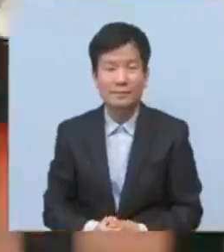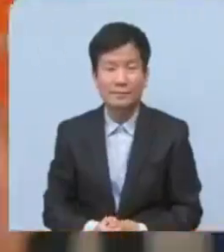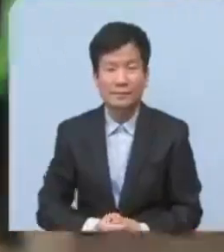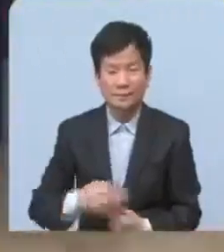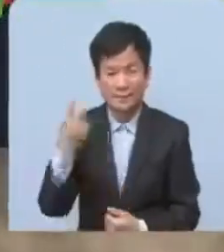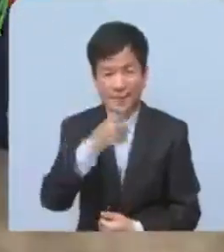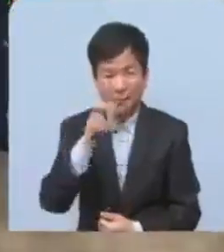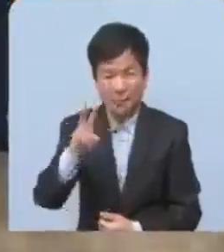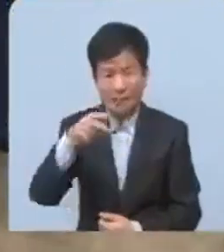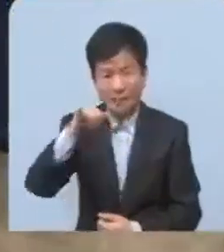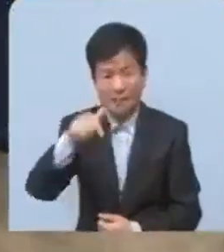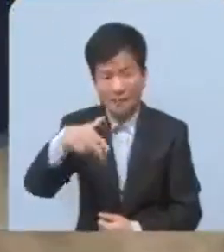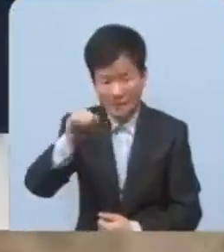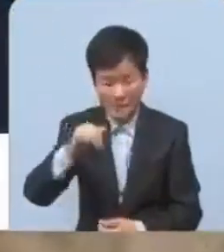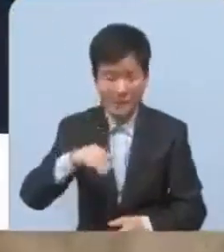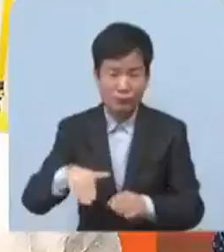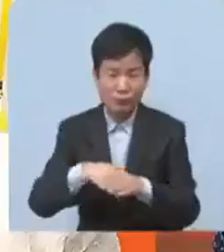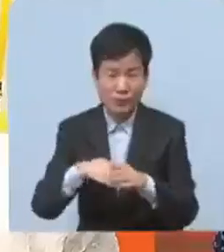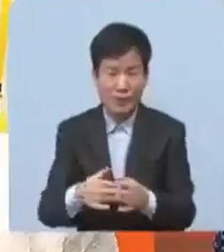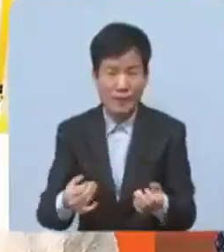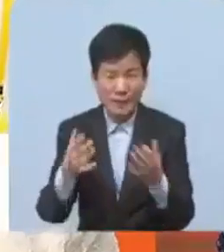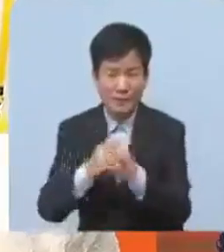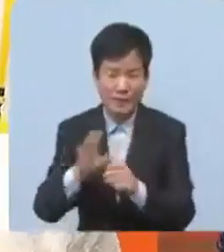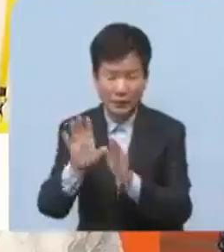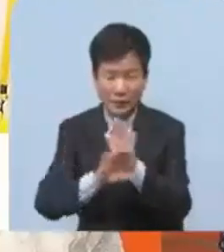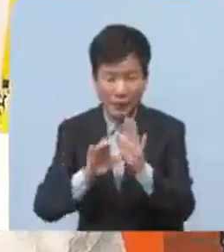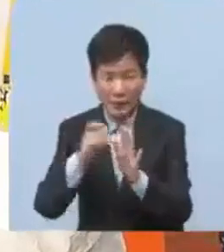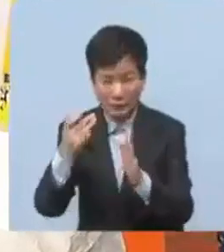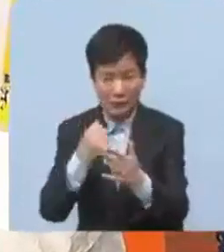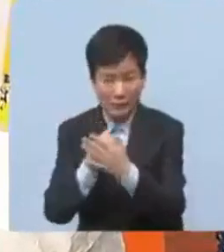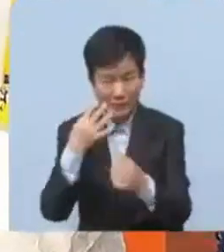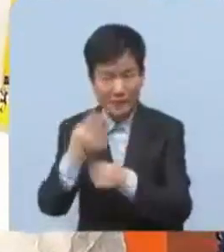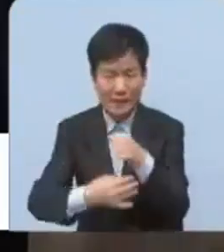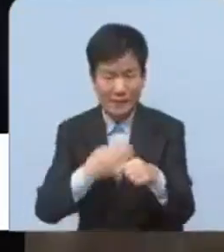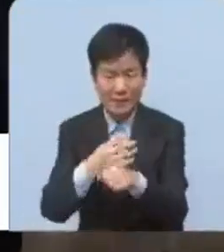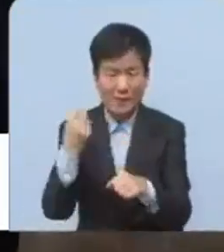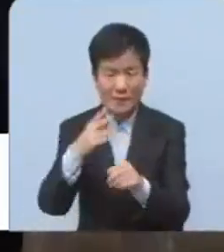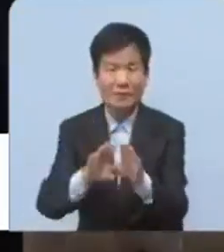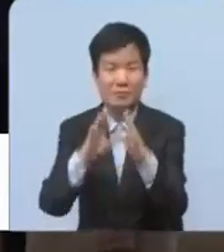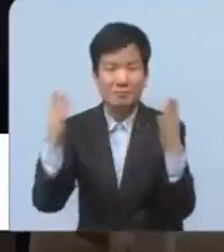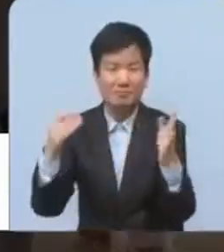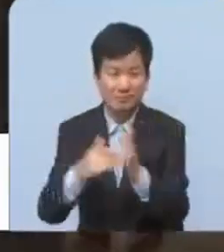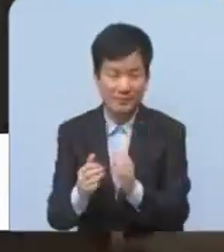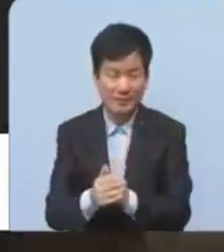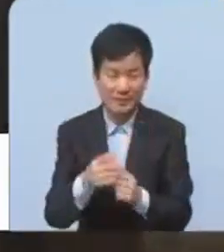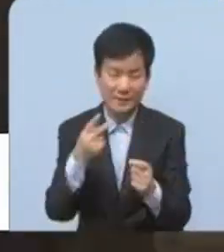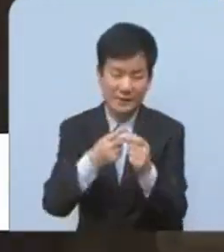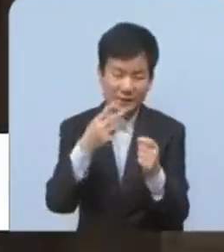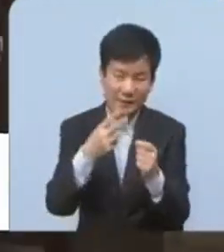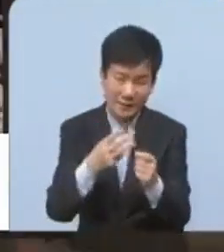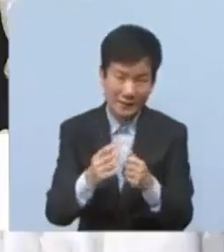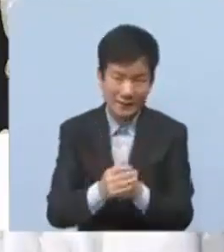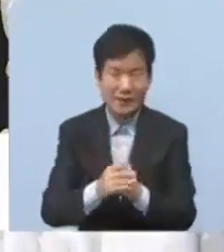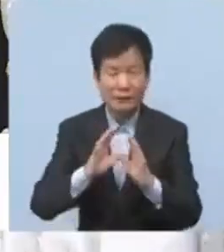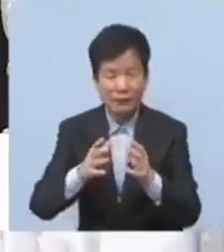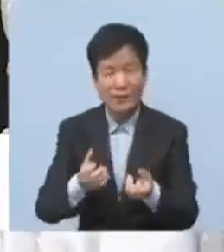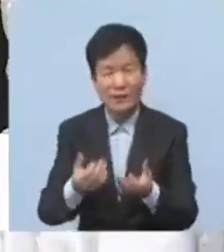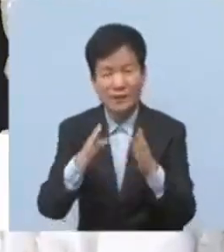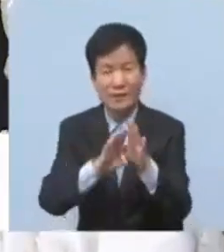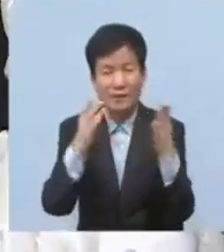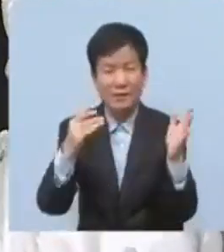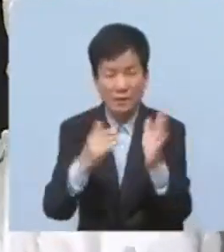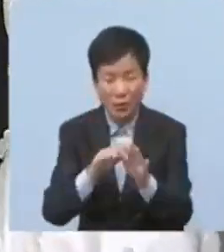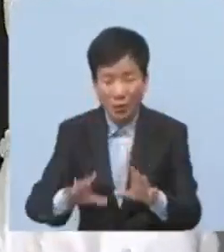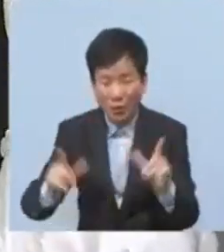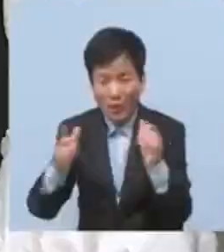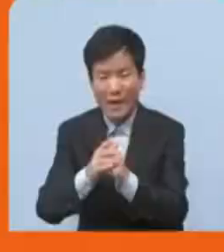2022 직지 문화 자가 코로 날 그 여파로 4년만에 다시 열렸습니다 앞서 두 차례는 직찍 코리아 국제 행사로 열려다가